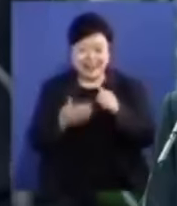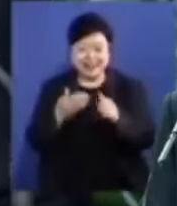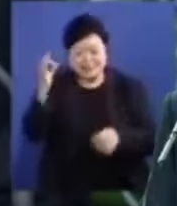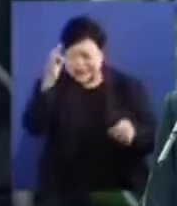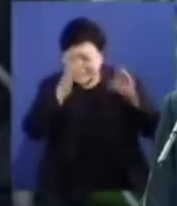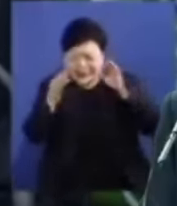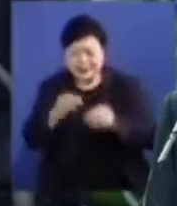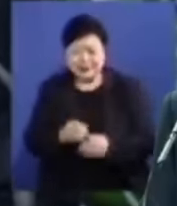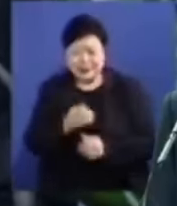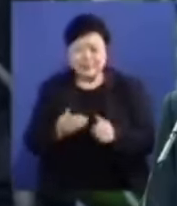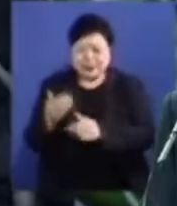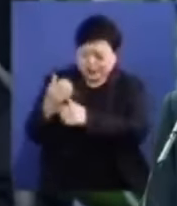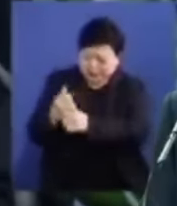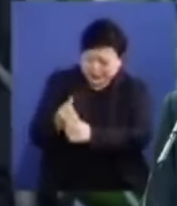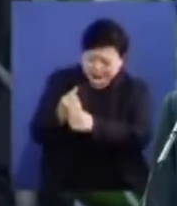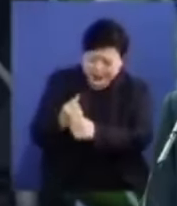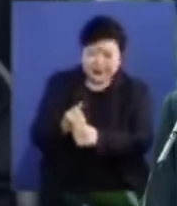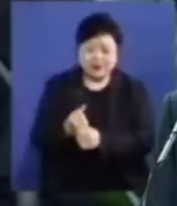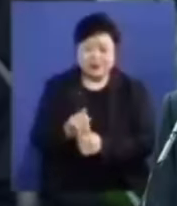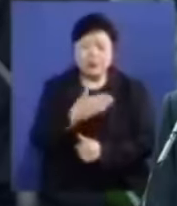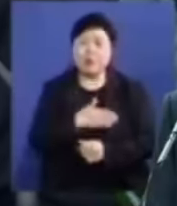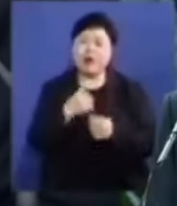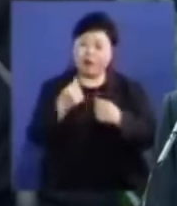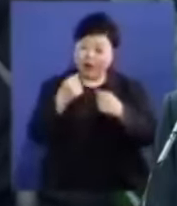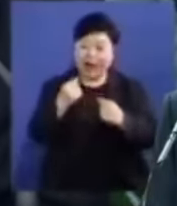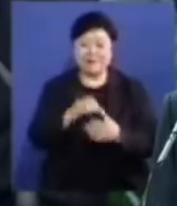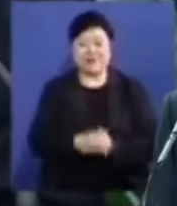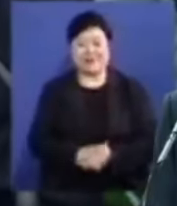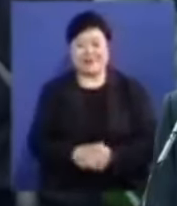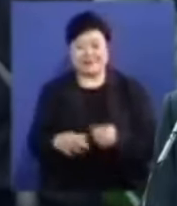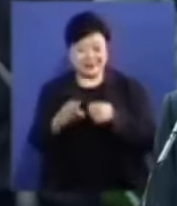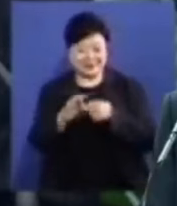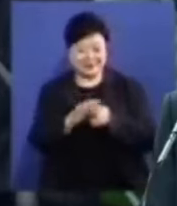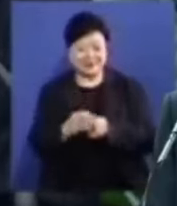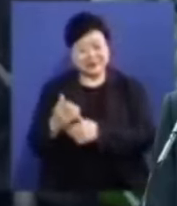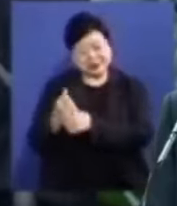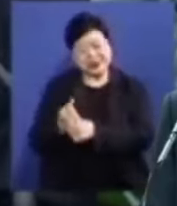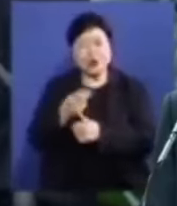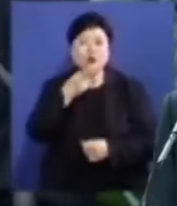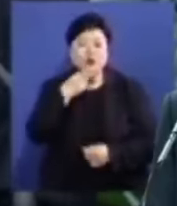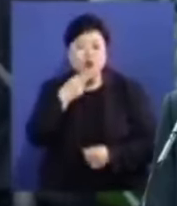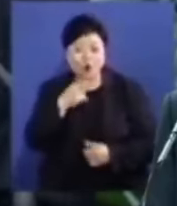찾고 하나님께 의지하는데 건강할 때는 의지하지 않고